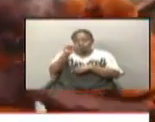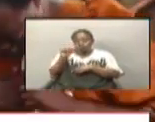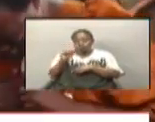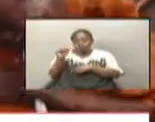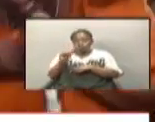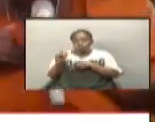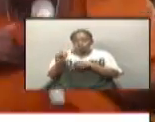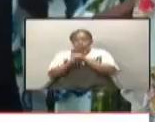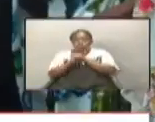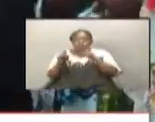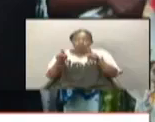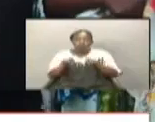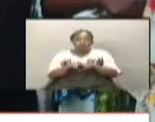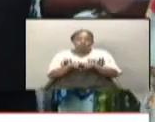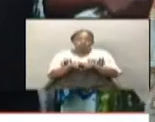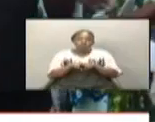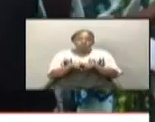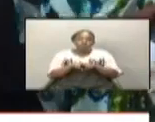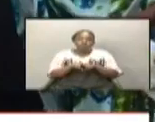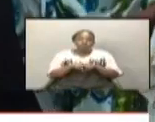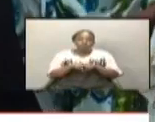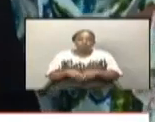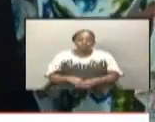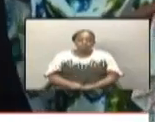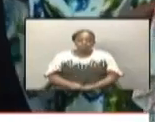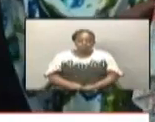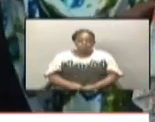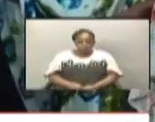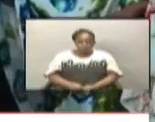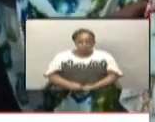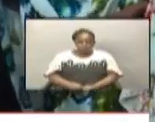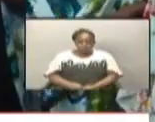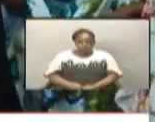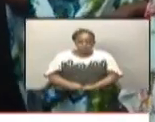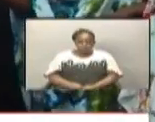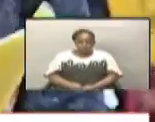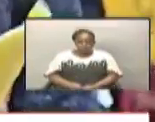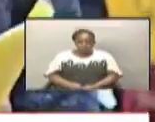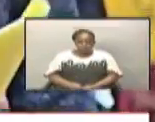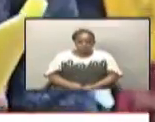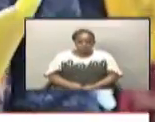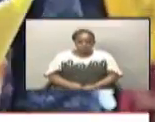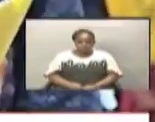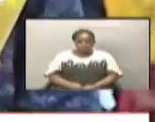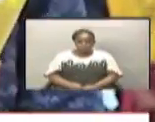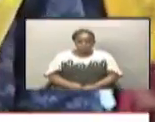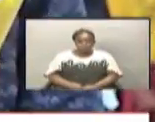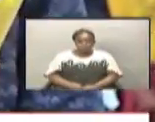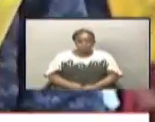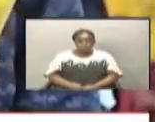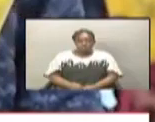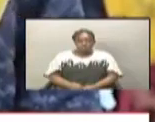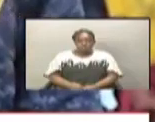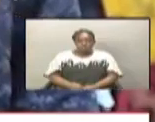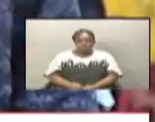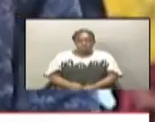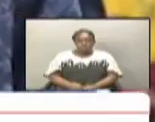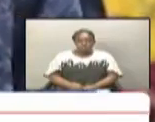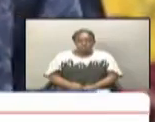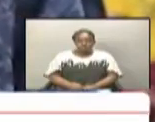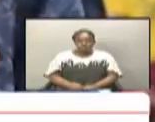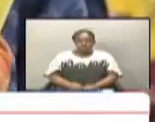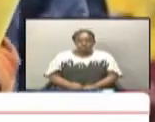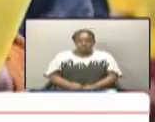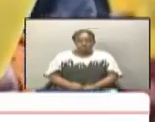disitulikiti ey'e Bunyangabo. The NRM manifesto promised